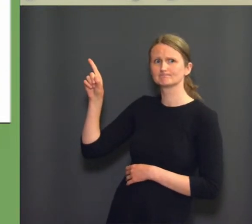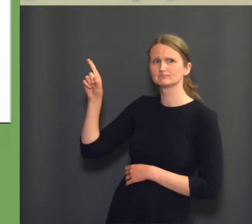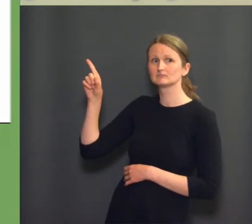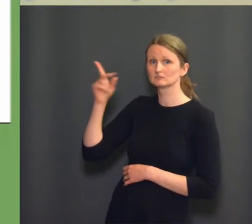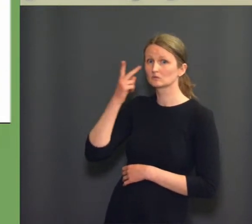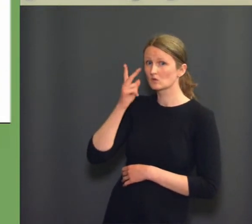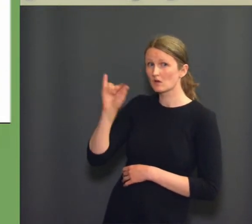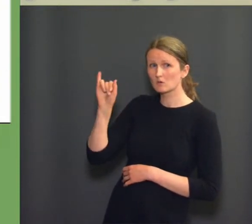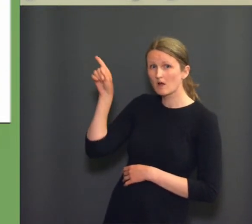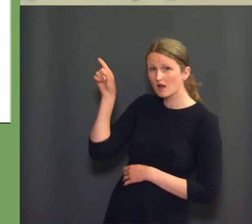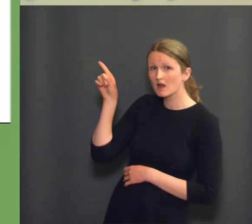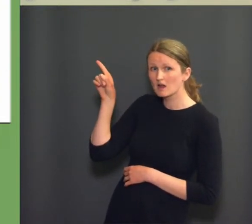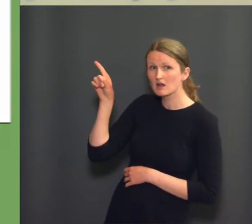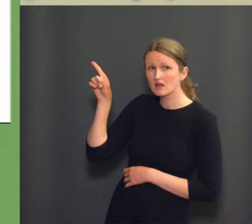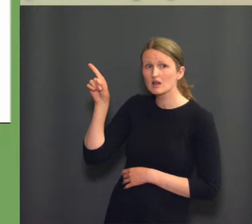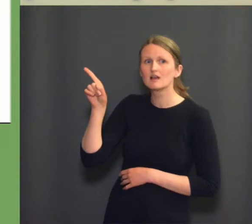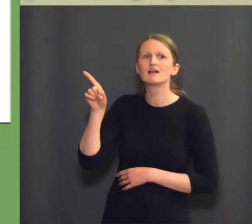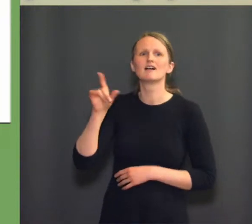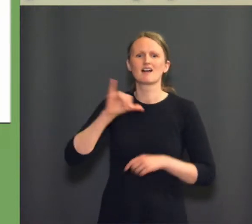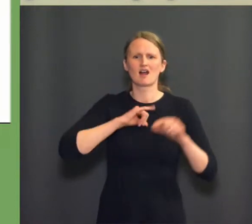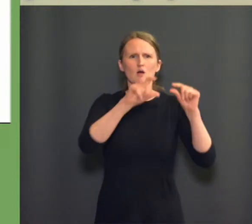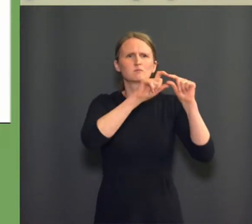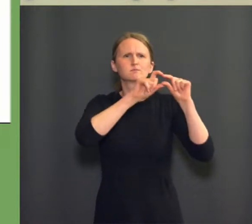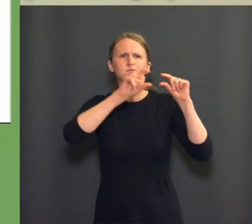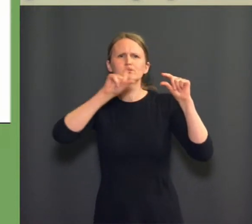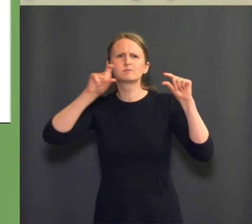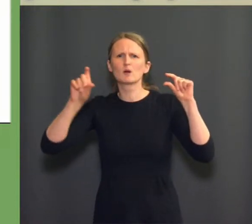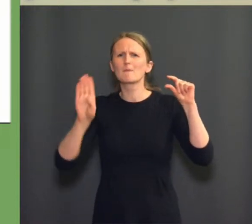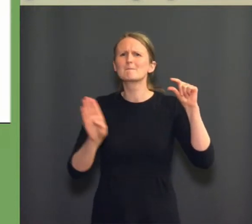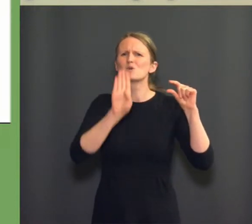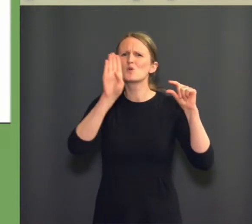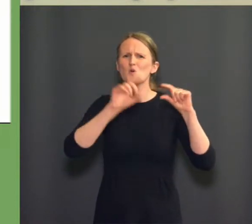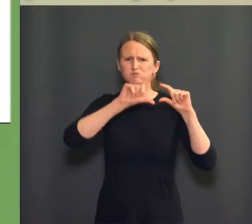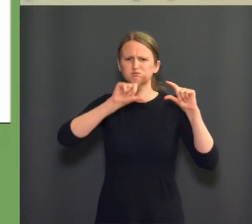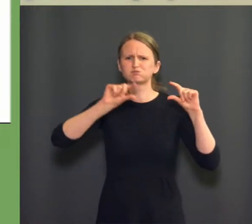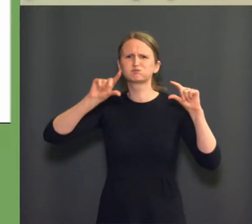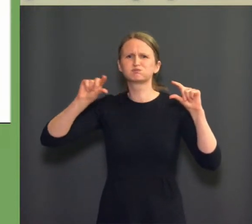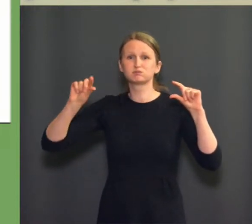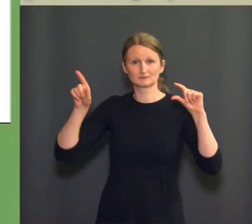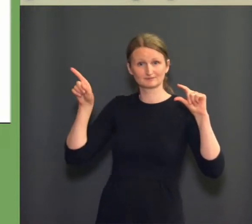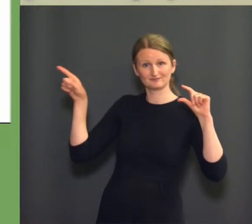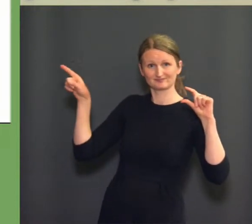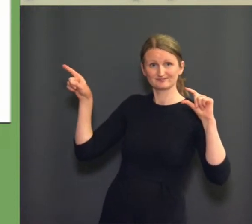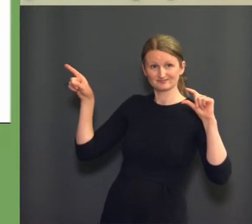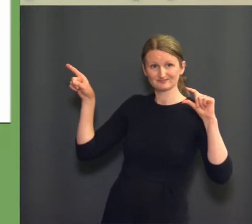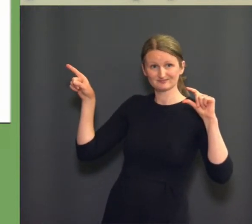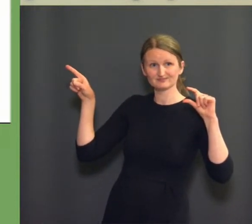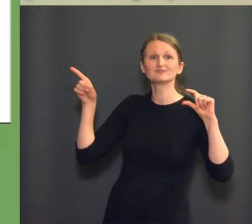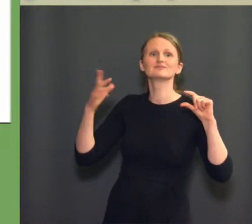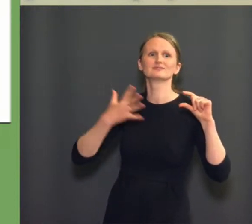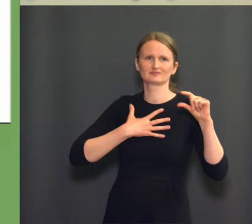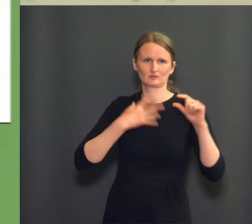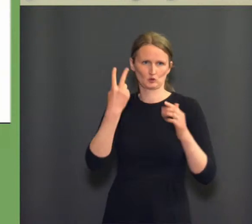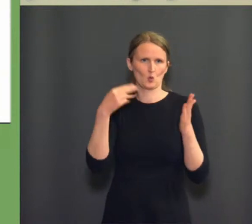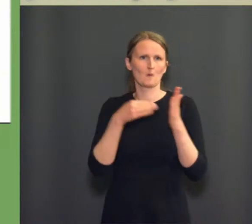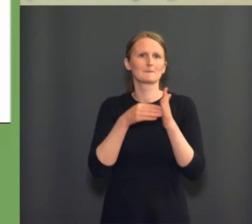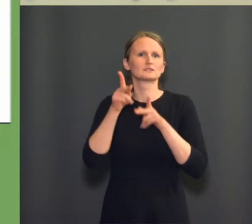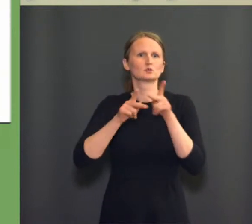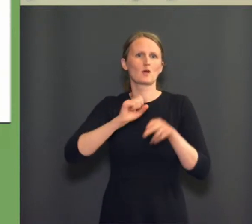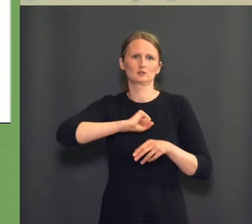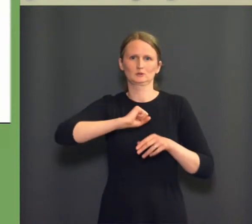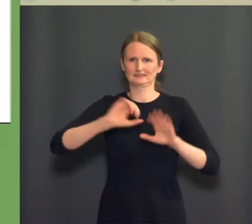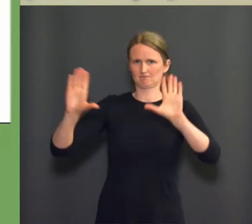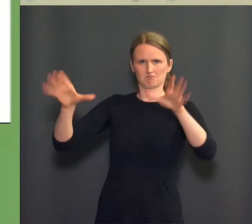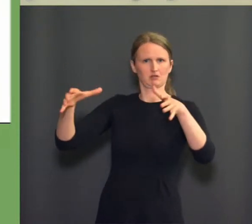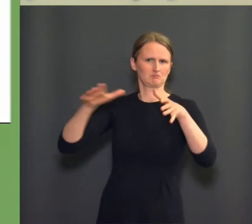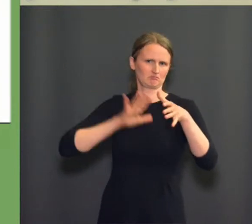grosse barre transversale bleu foncé noir, les 2000 lits de soins intensifs que nous avons. Et vous voyez ainsi que sur la